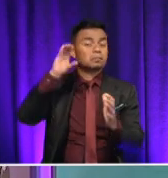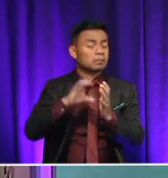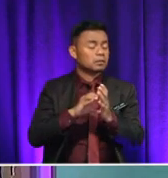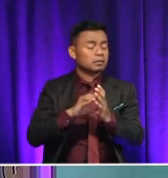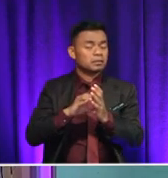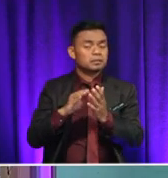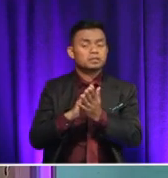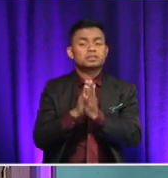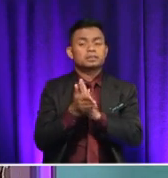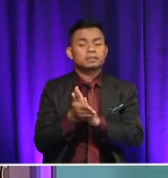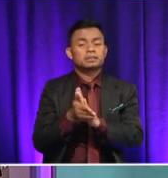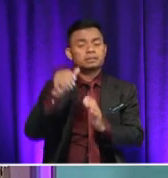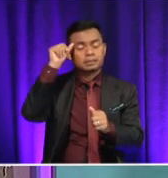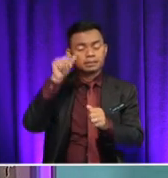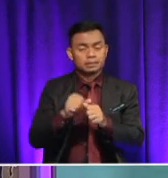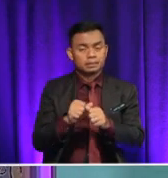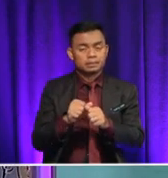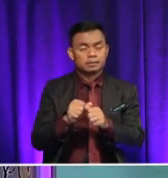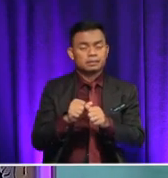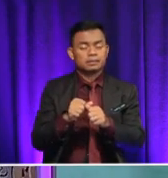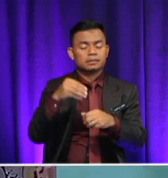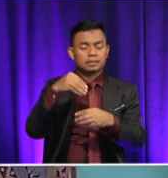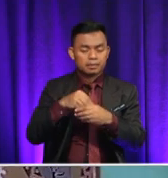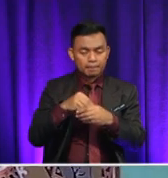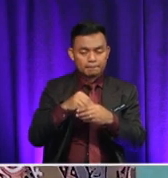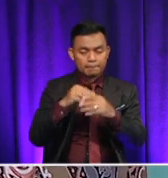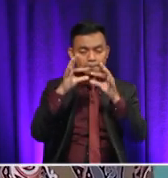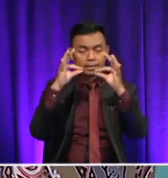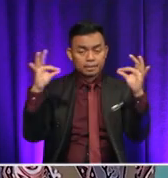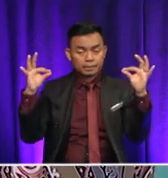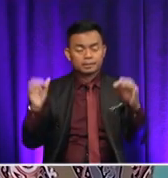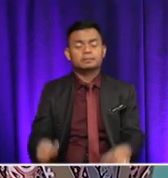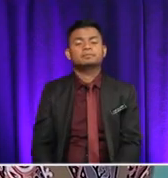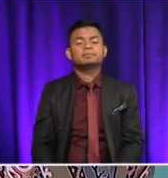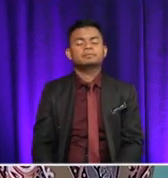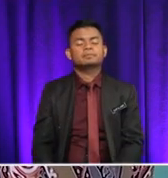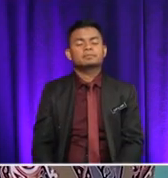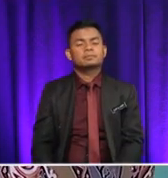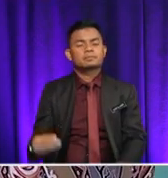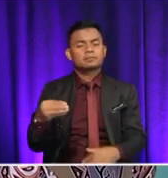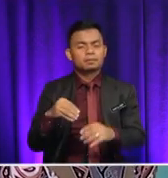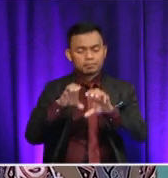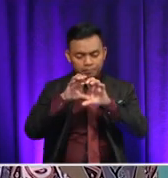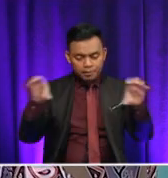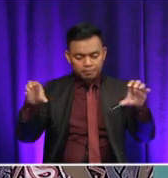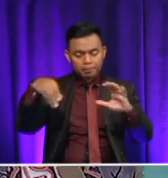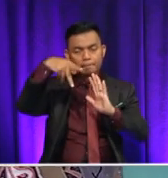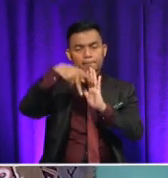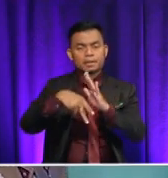Gambarkan dalam bentuk perkataan Oke Pak berhubungan apa dia berhubungan